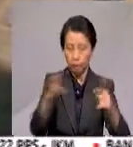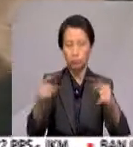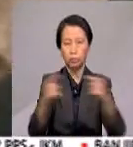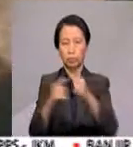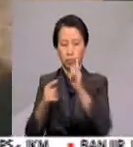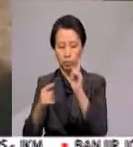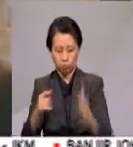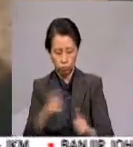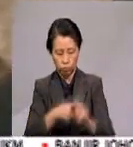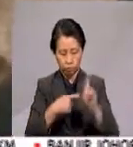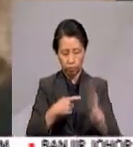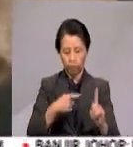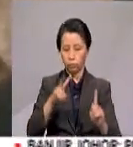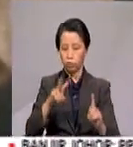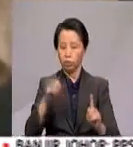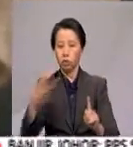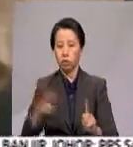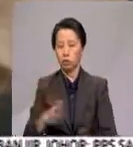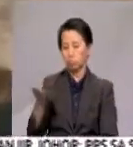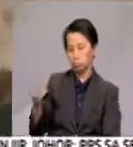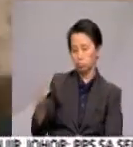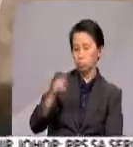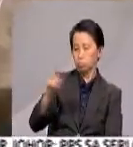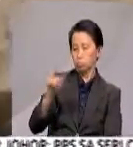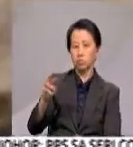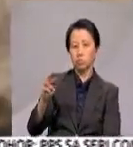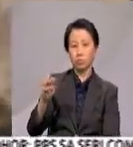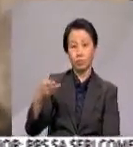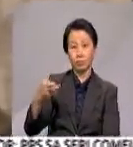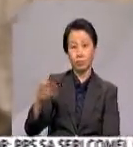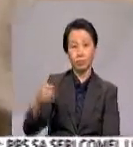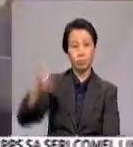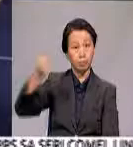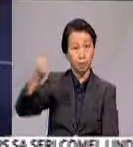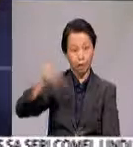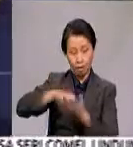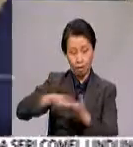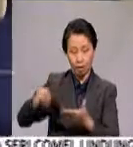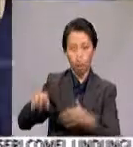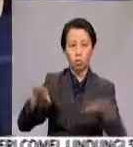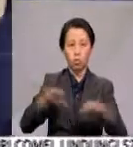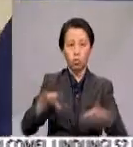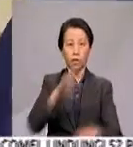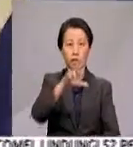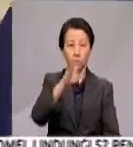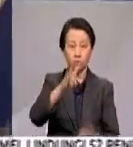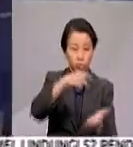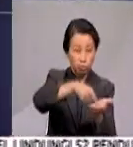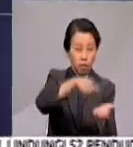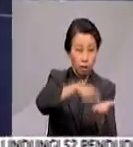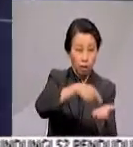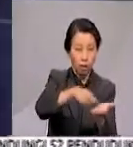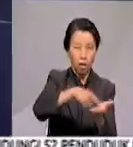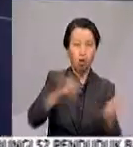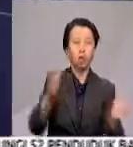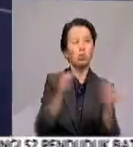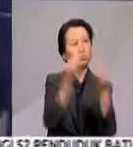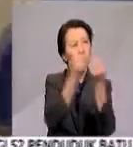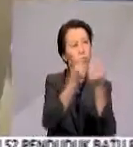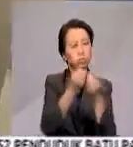Januari 2016, Zahid selaku pemegang utama kad telah membuat 37 pembayaran secara keseluruhan.